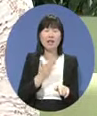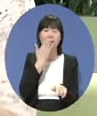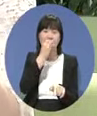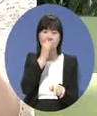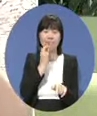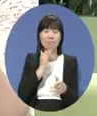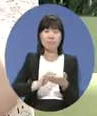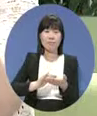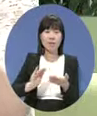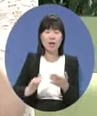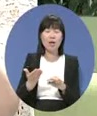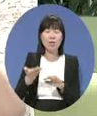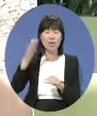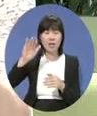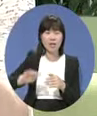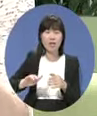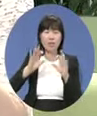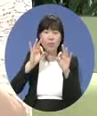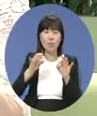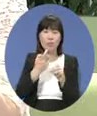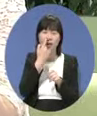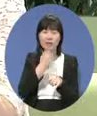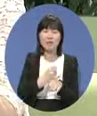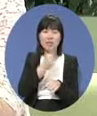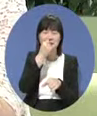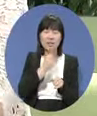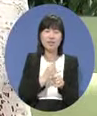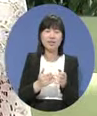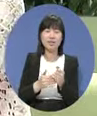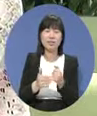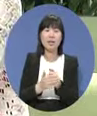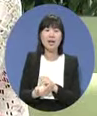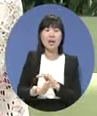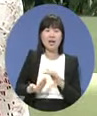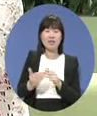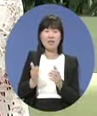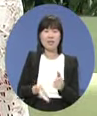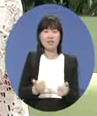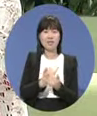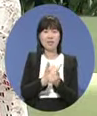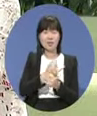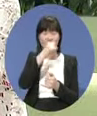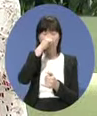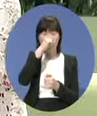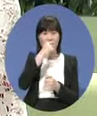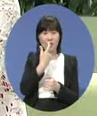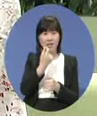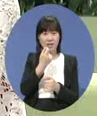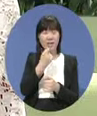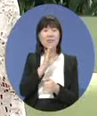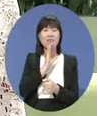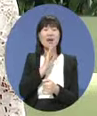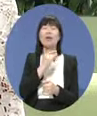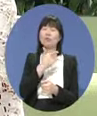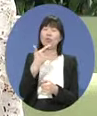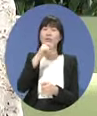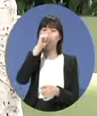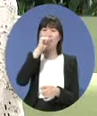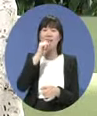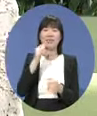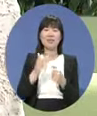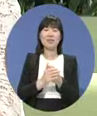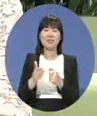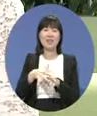가능했어요. 왜냐하면 이렇게 위로 아래로 이제 보고 배우는 게 있어서 그렇죠. 그리고 아까 친척이 좋은 거 좋은 것 같아요 말씀하셨잖아요. 그 굉장히 좋아요. 네.